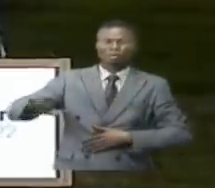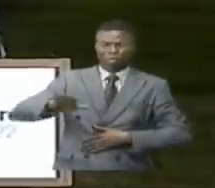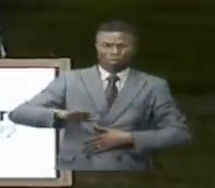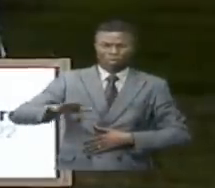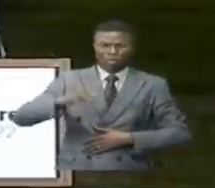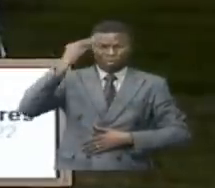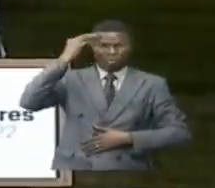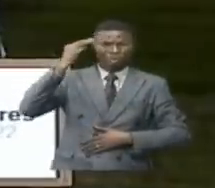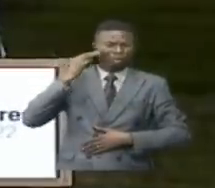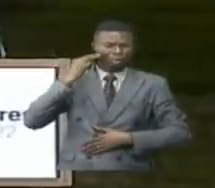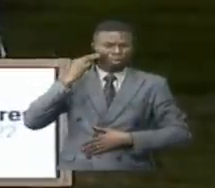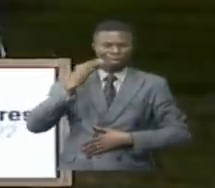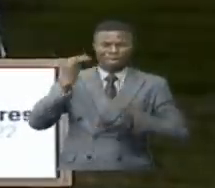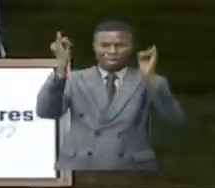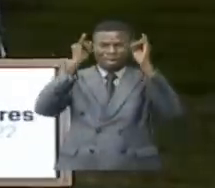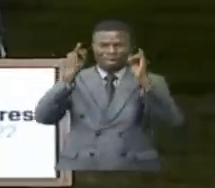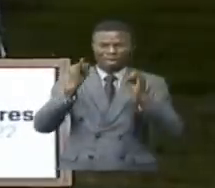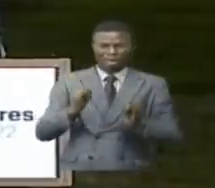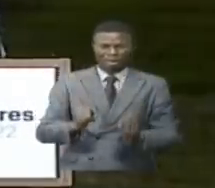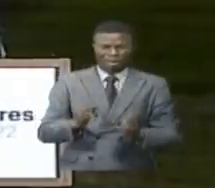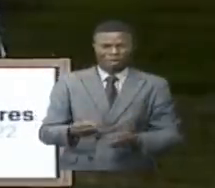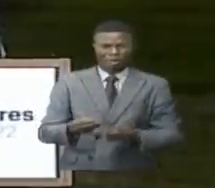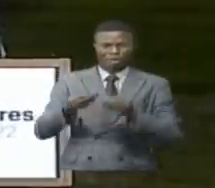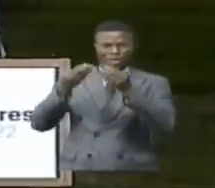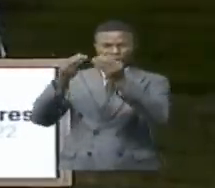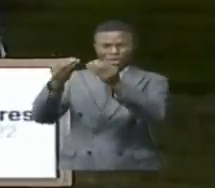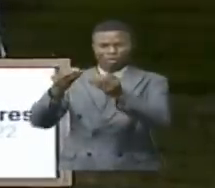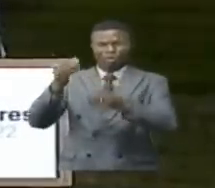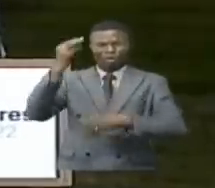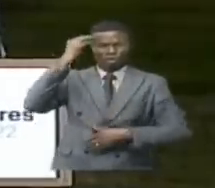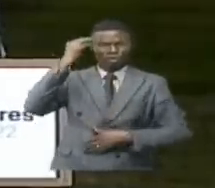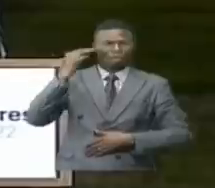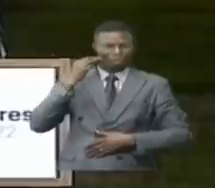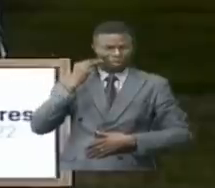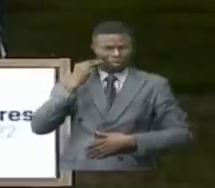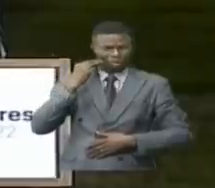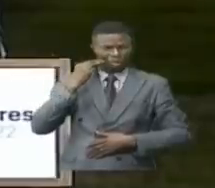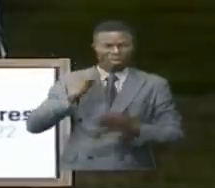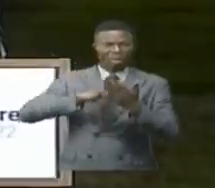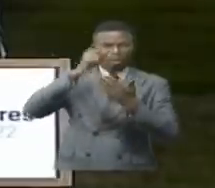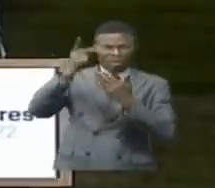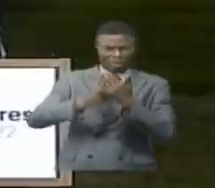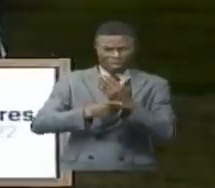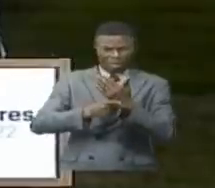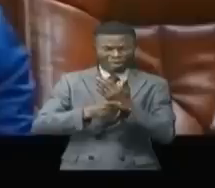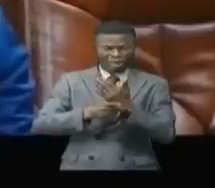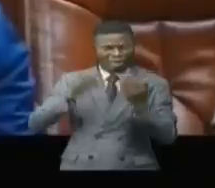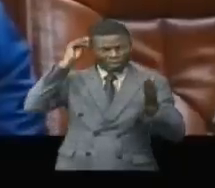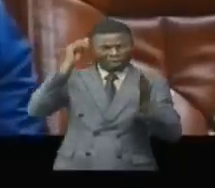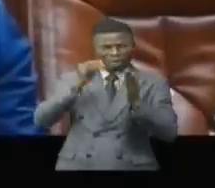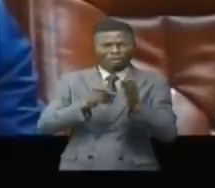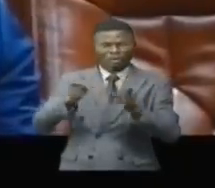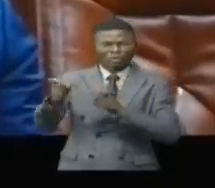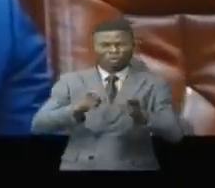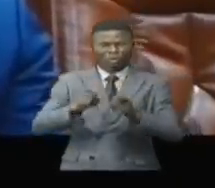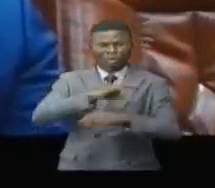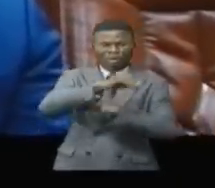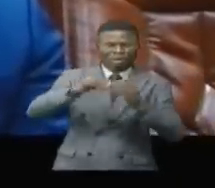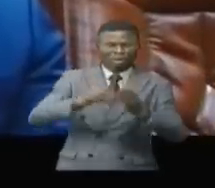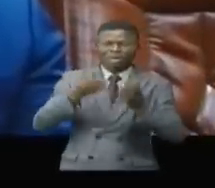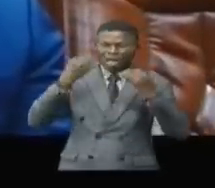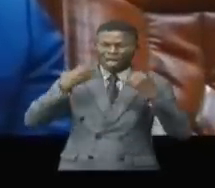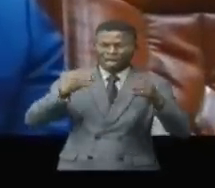Le ministre du Numérique a soumis au Conseil le projet de décret portant gestion des centres des